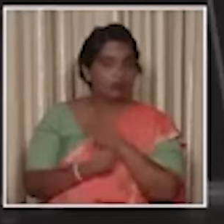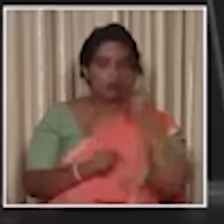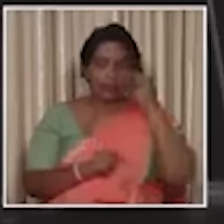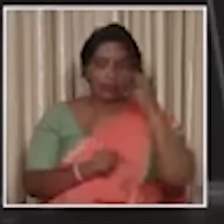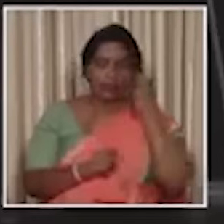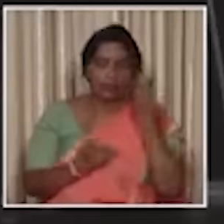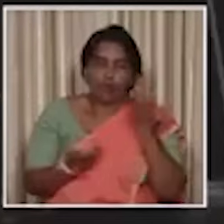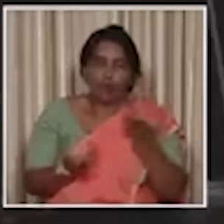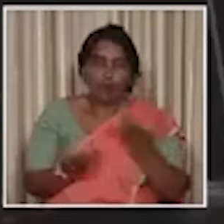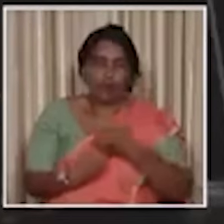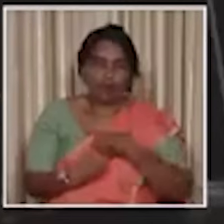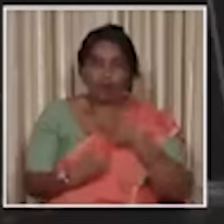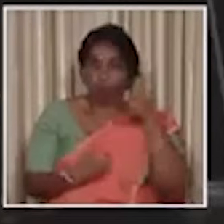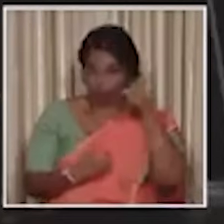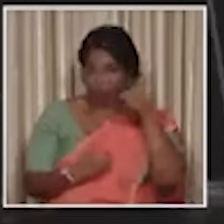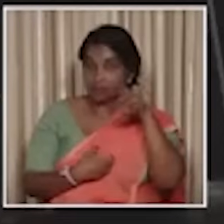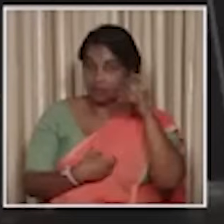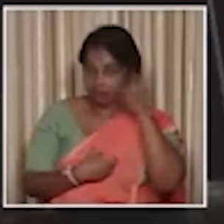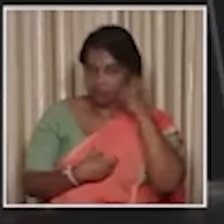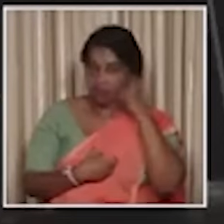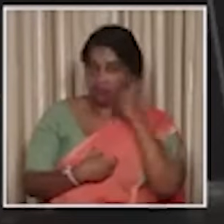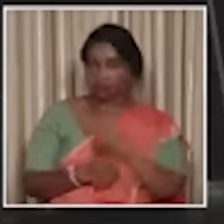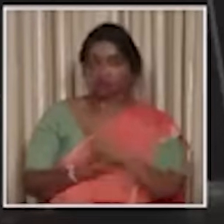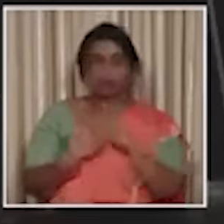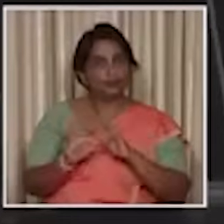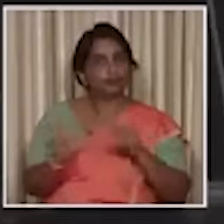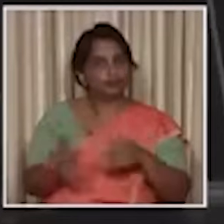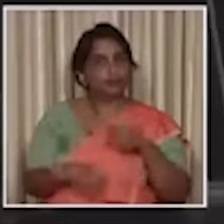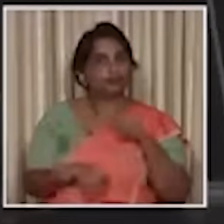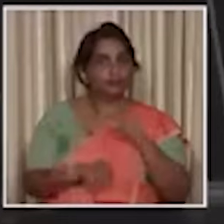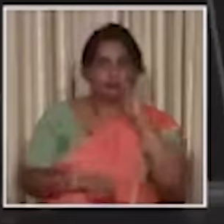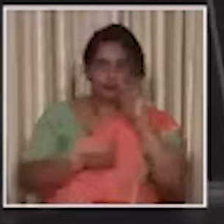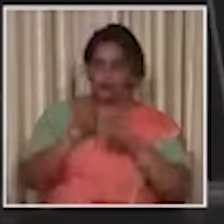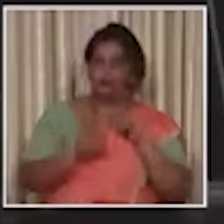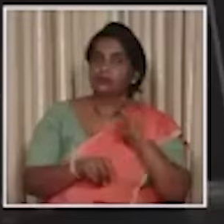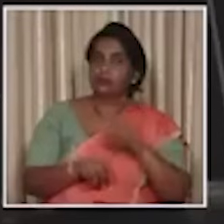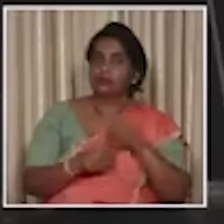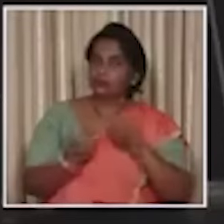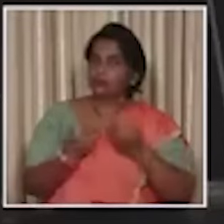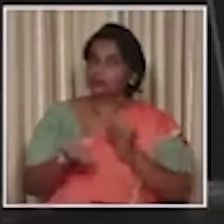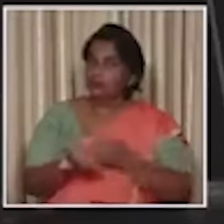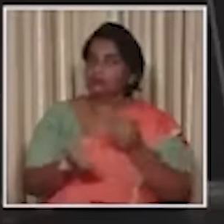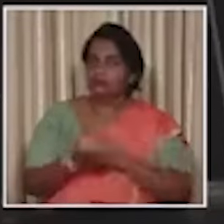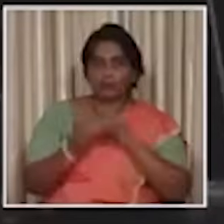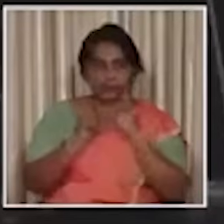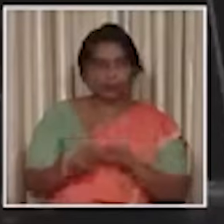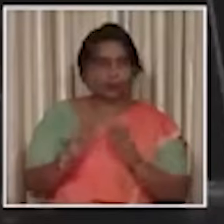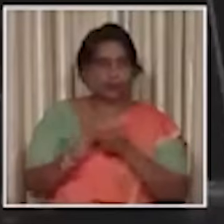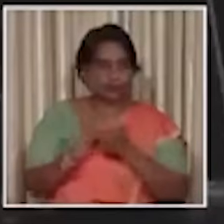மனிதாபிமானம் உணர்வுகளை கூட புறந்தள்ளி இன்னும் இன்னும் எங்கள் மக்களை வஞ்சிக்கும் செயல்பாட்டையே மிக கச்சிதமாக